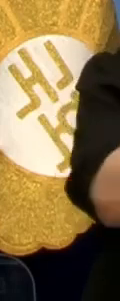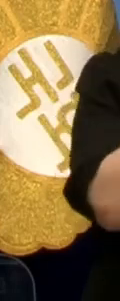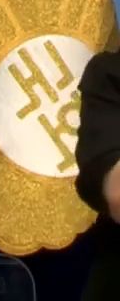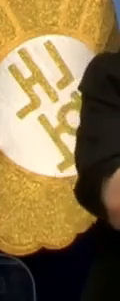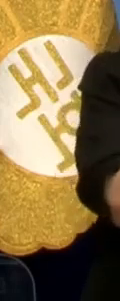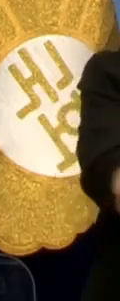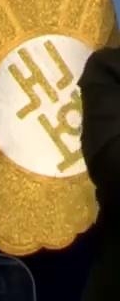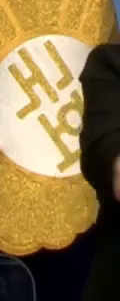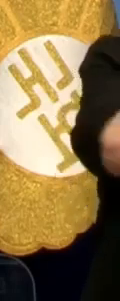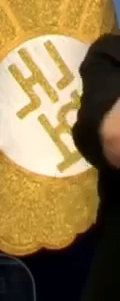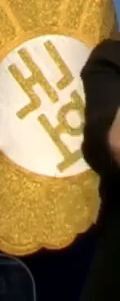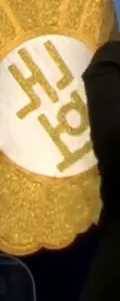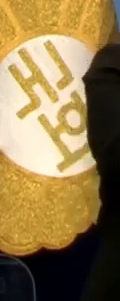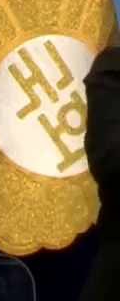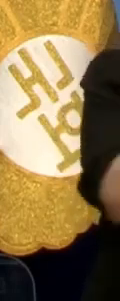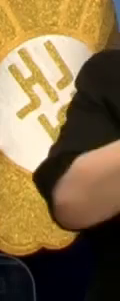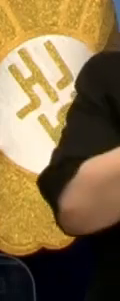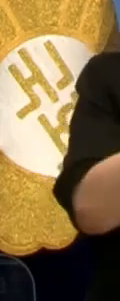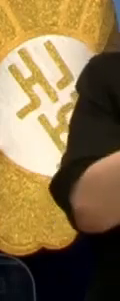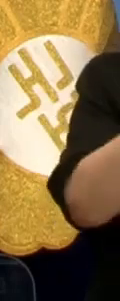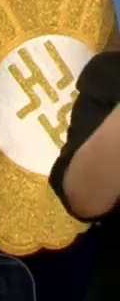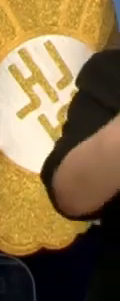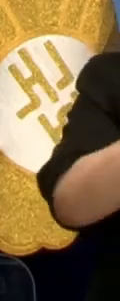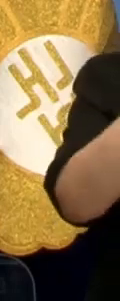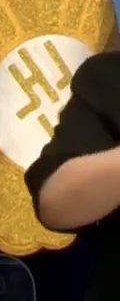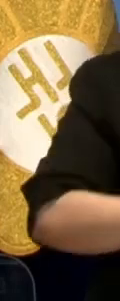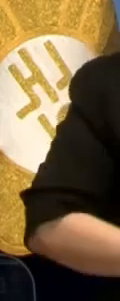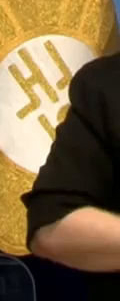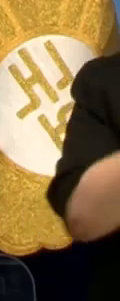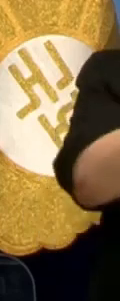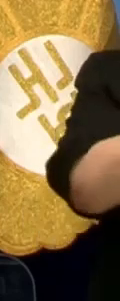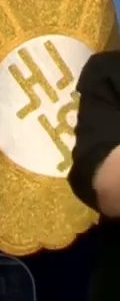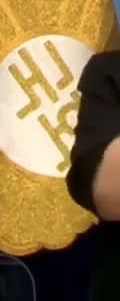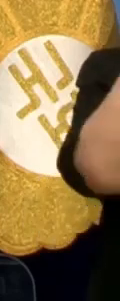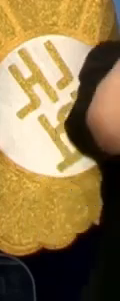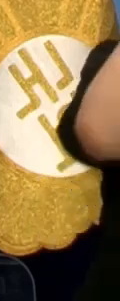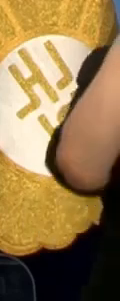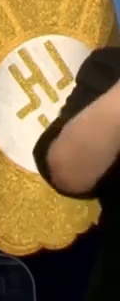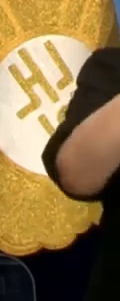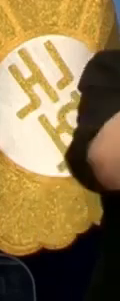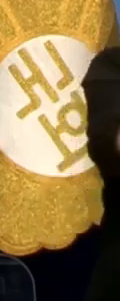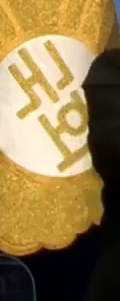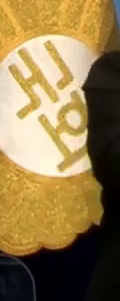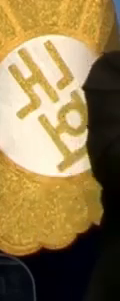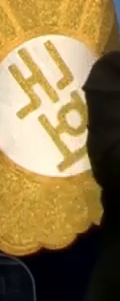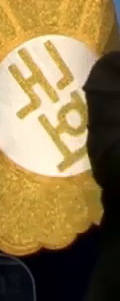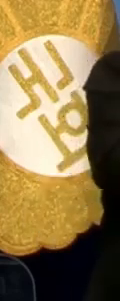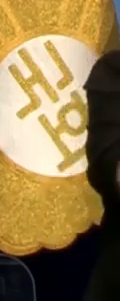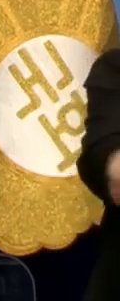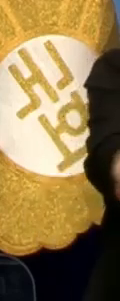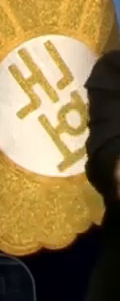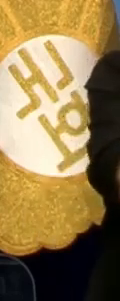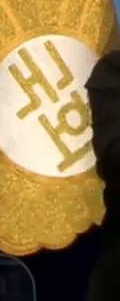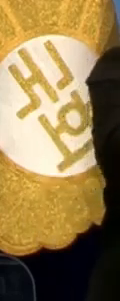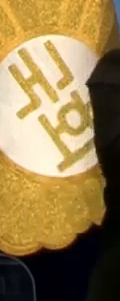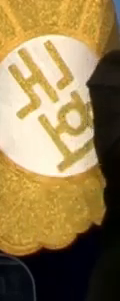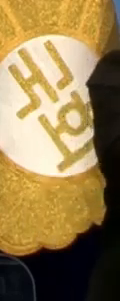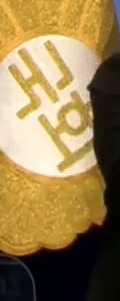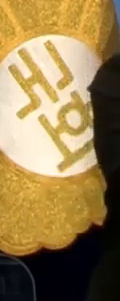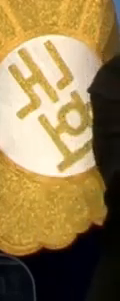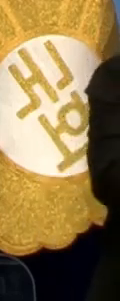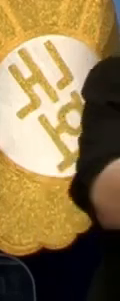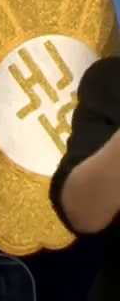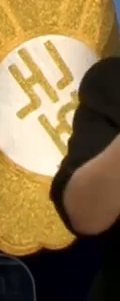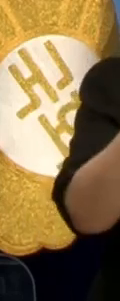최소한의 안전망입니다. 40여 년 전에 박정희 정권 당시 불완전하게